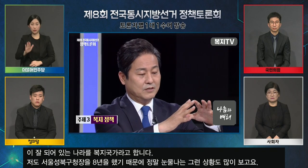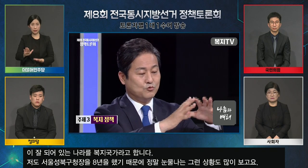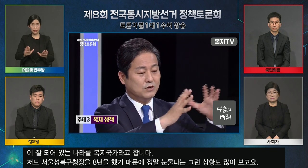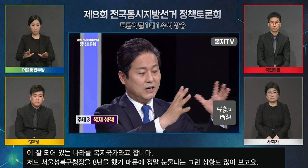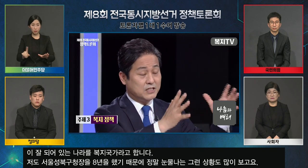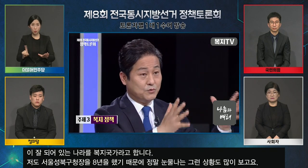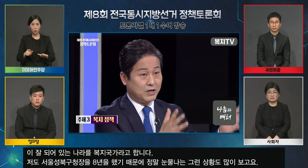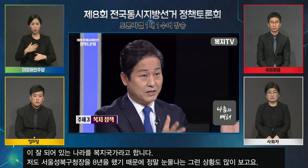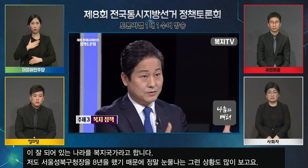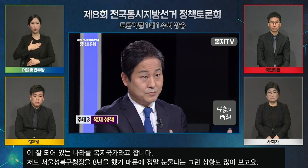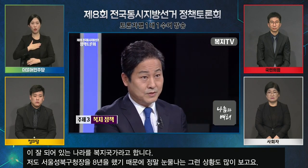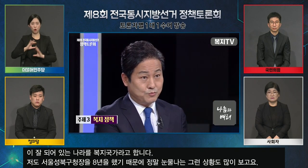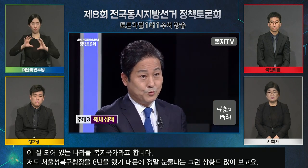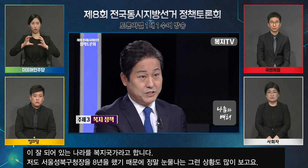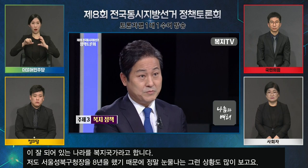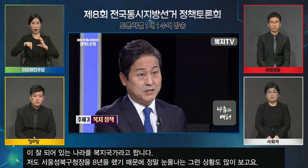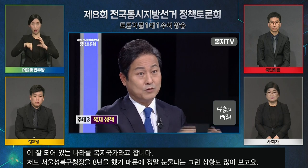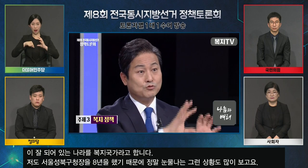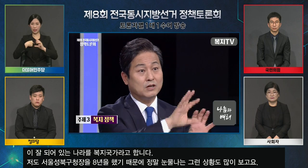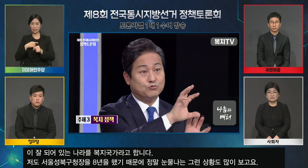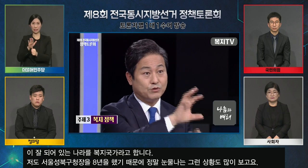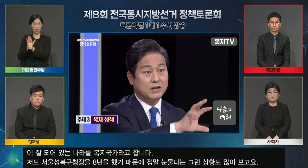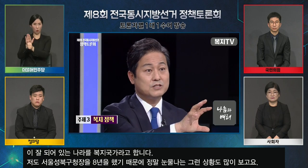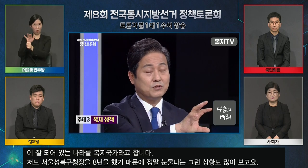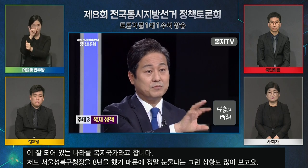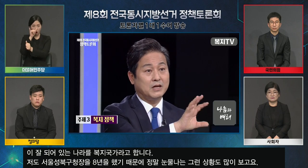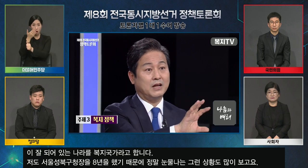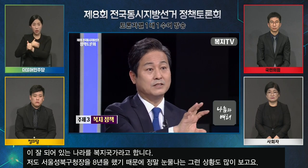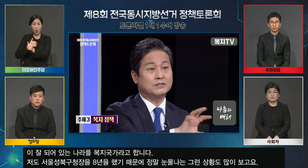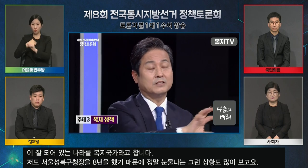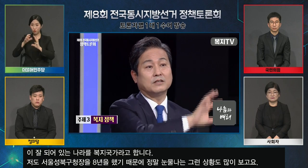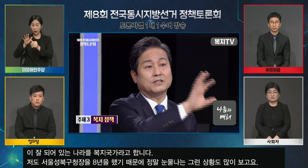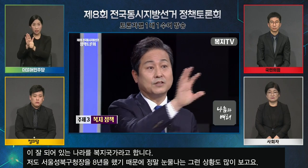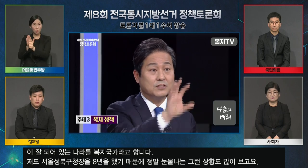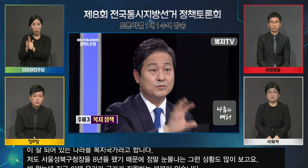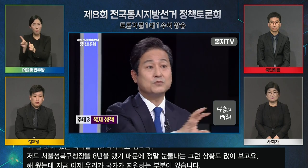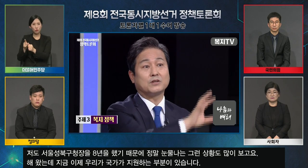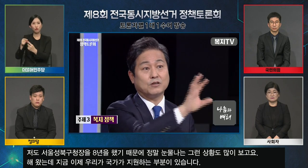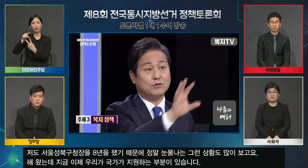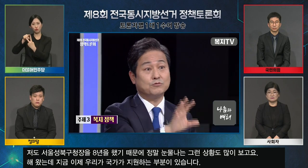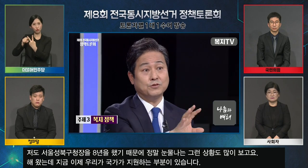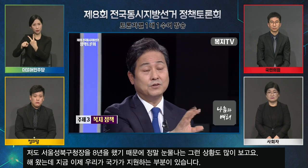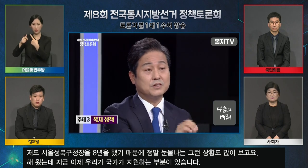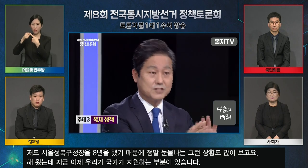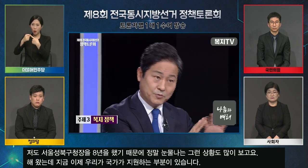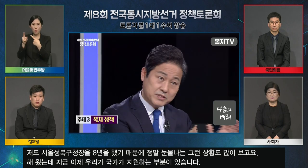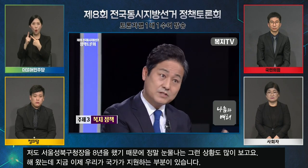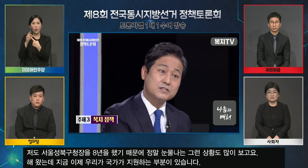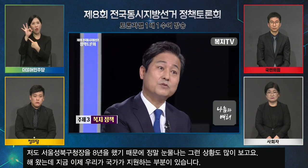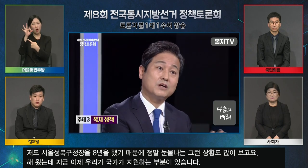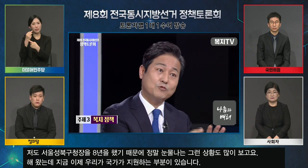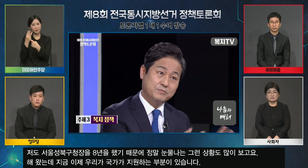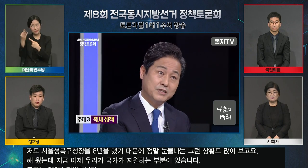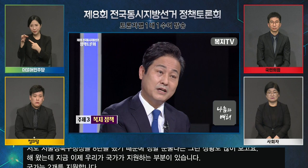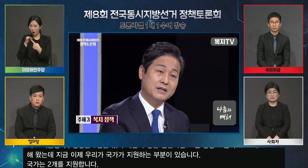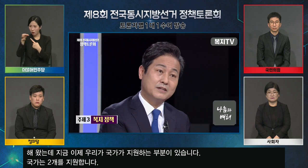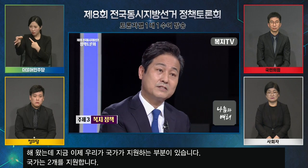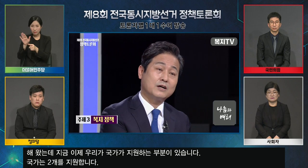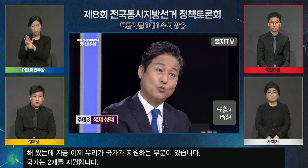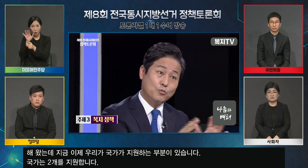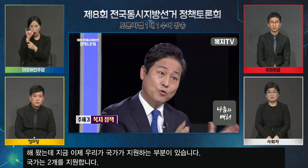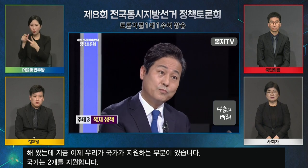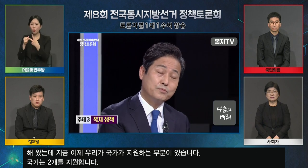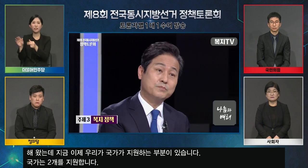국가가 지원하는 부분이 있습니다. 그런데 국가는 두 개를 지원합니다. 하나는 현금을 지원하기도 하고요. 서비스를 지원하기도 합니다.